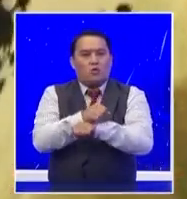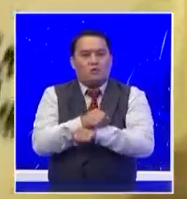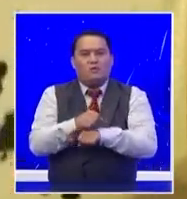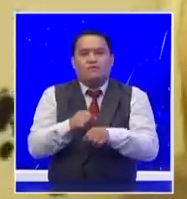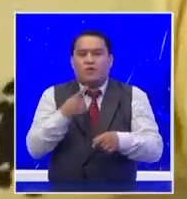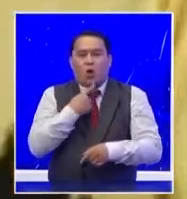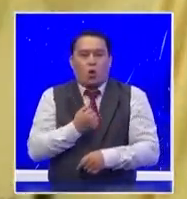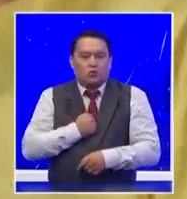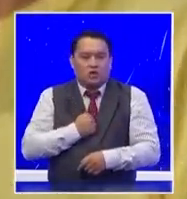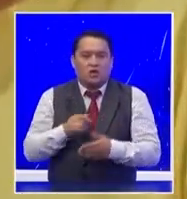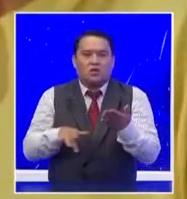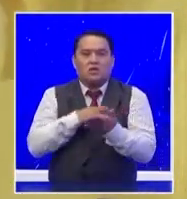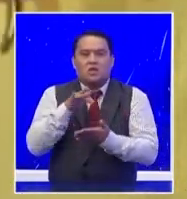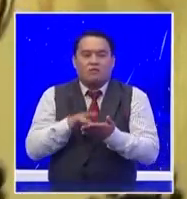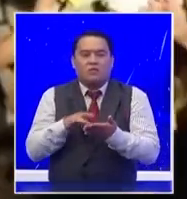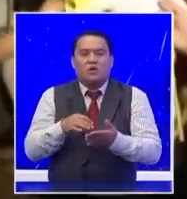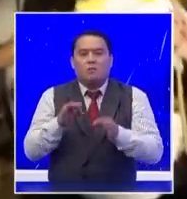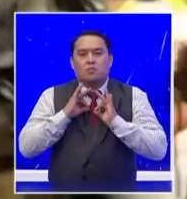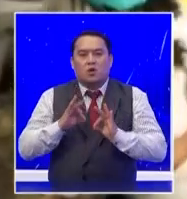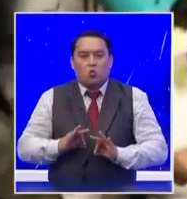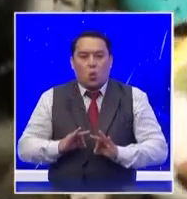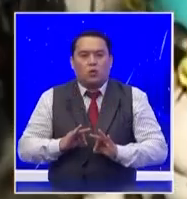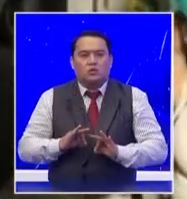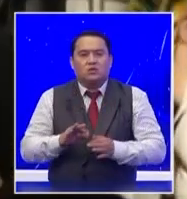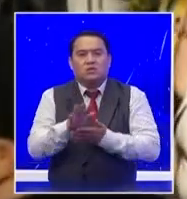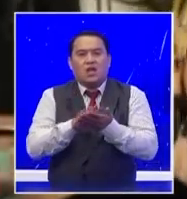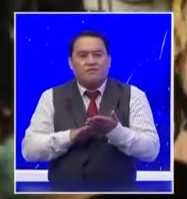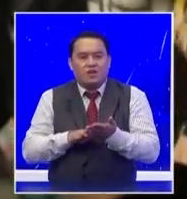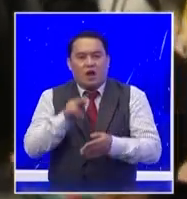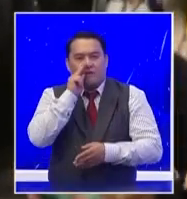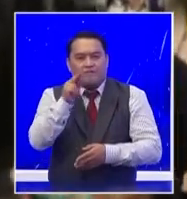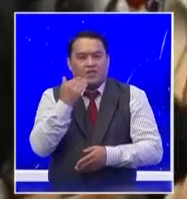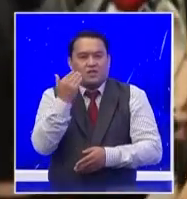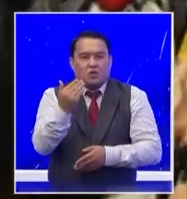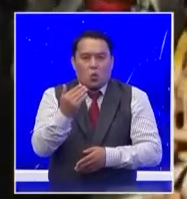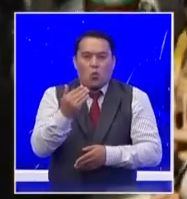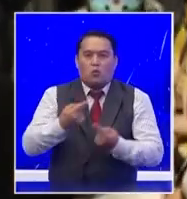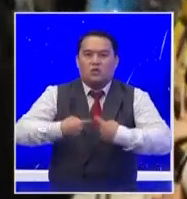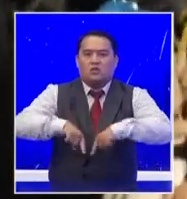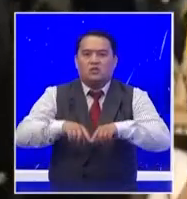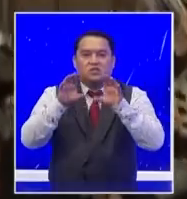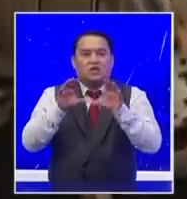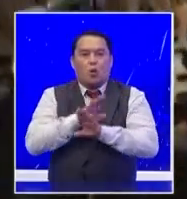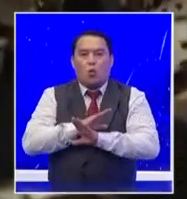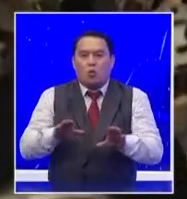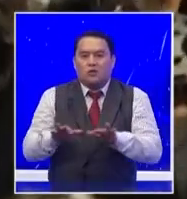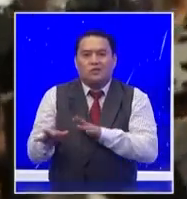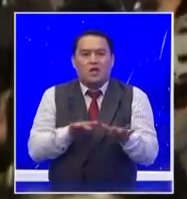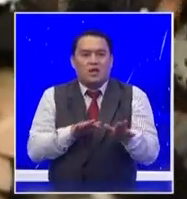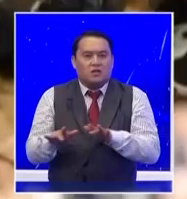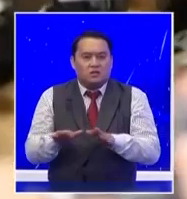федеральными войсками. Генеральный прокурор штата Орегон подала иск, обвинив федералов в неконституционных действиях, в